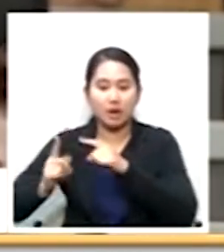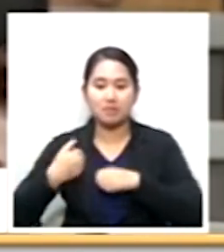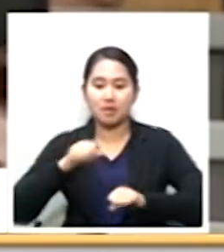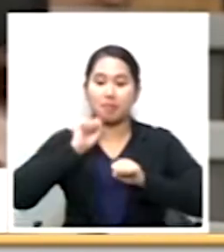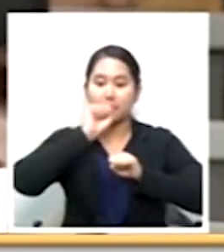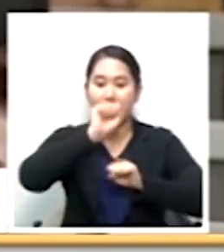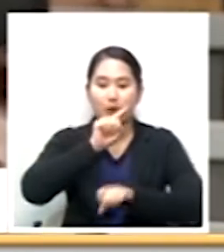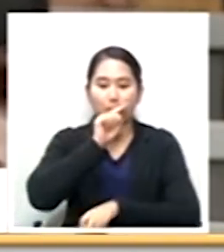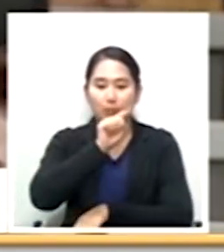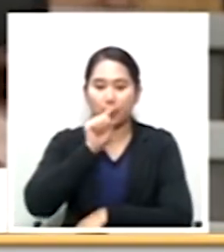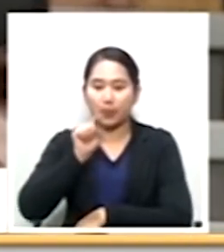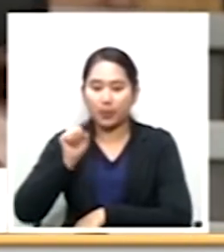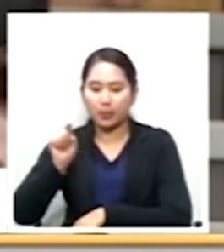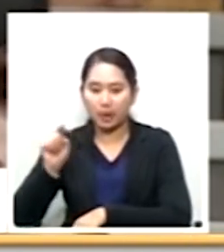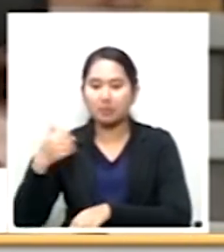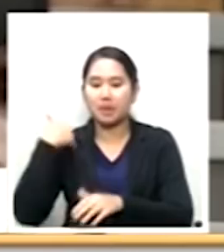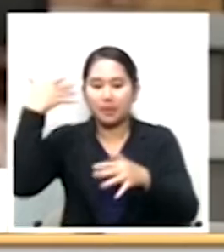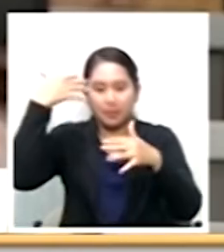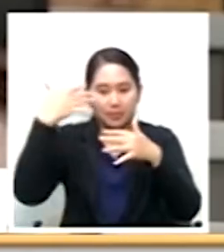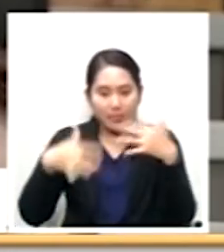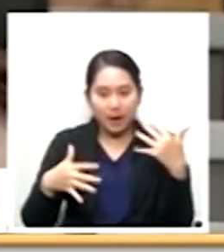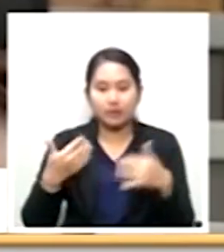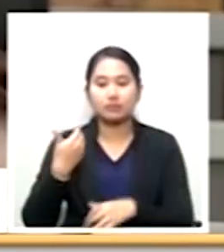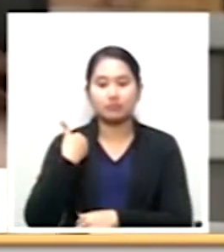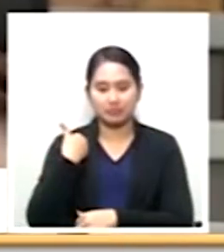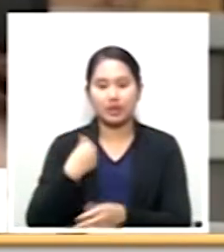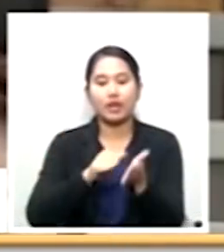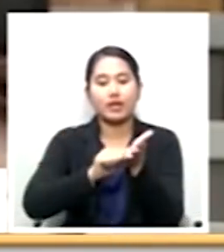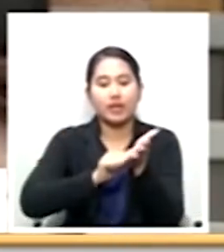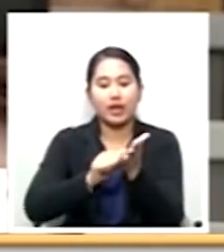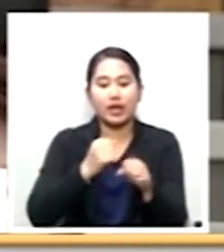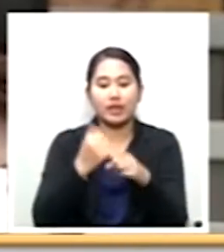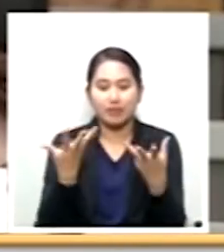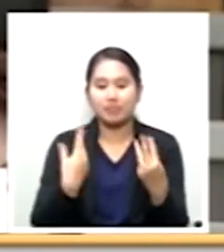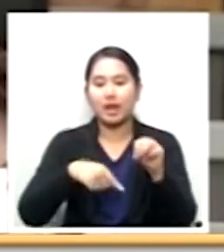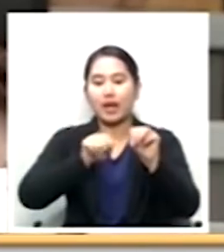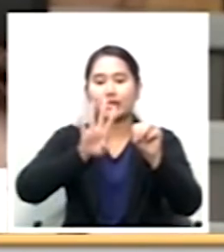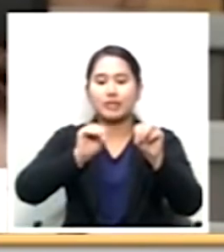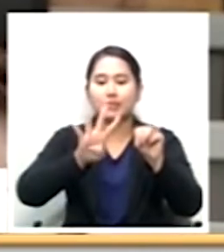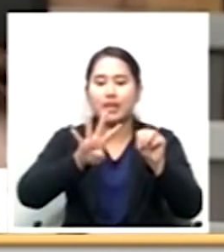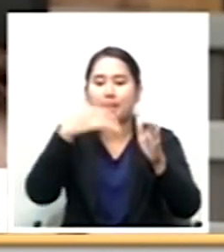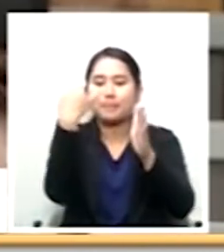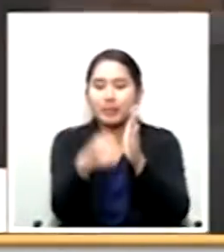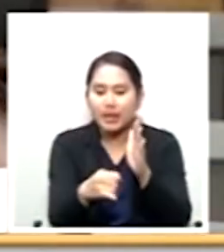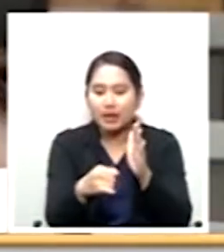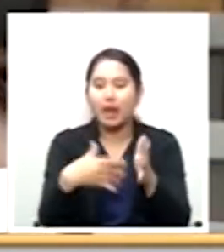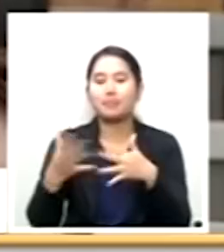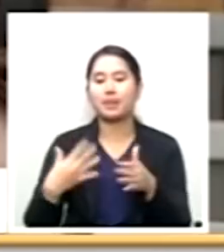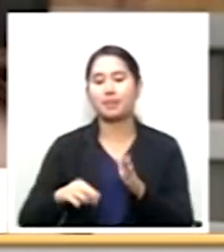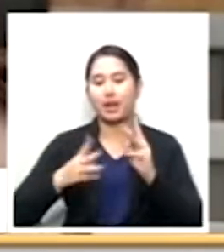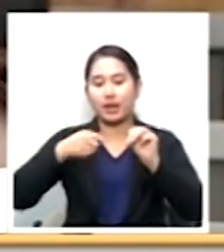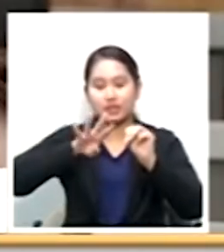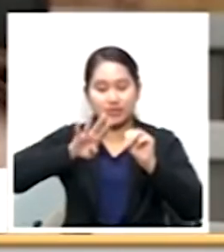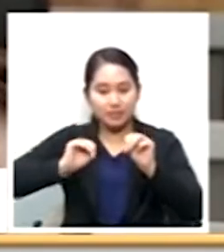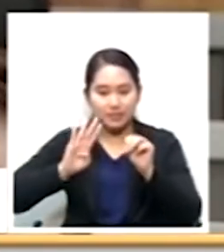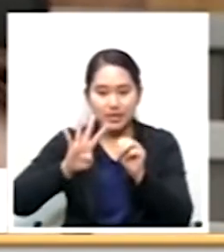คำสั่งจำนวนมากแล้วมีความผิดพลาดเกิดขึ้นแล้วท่านก็แก้ไขโดยออกม.44มาแล้วผิดพลาดท่านก็ออกม.44แก้มันอีก